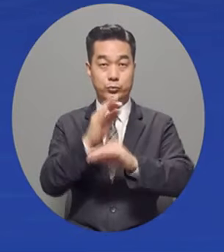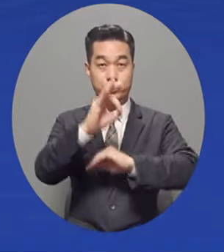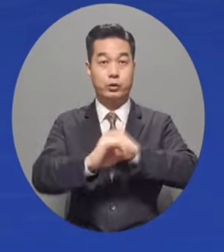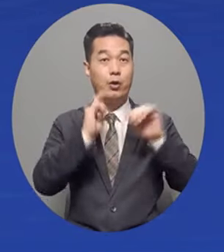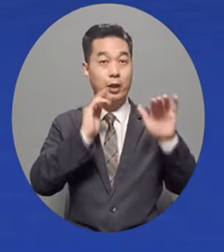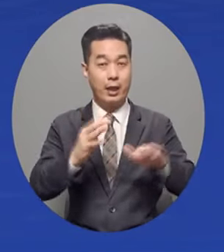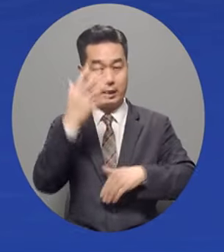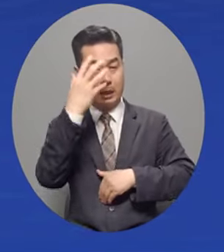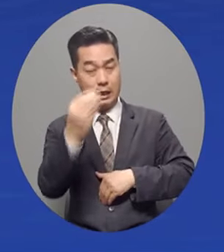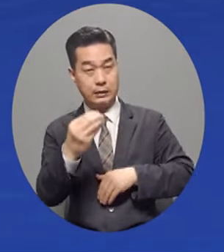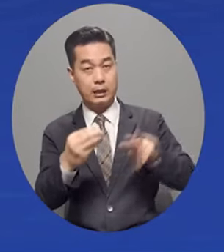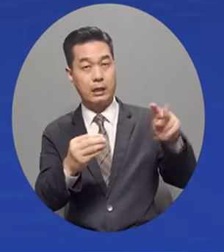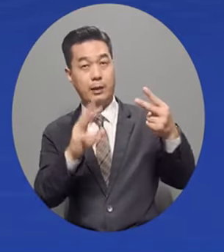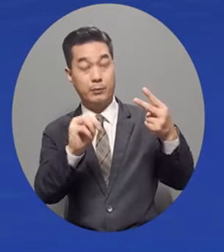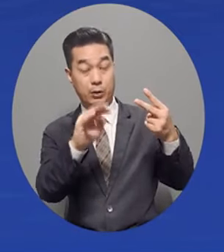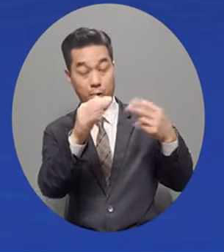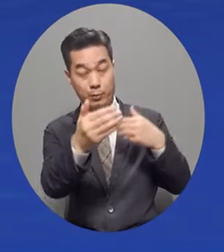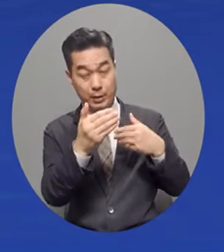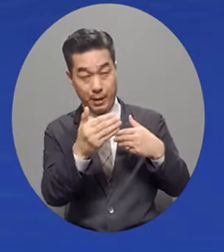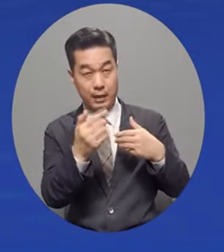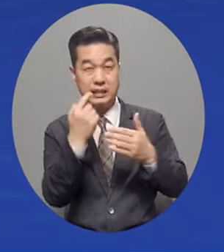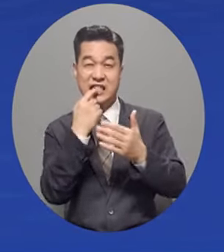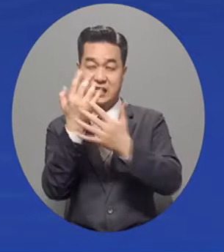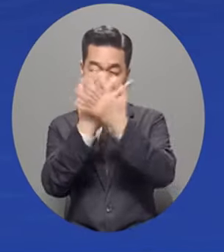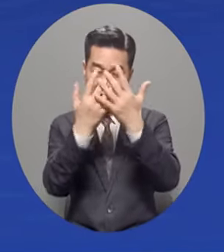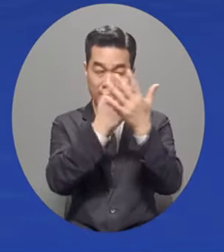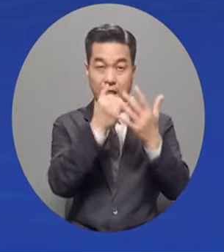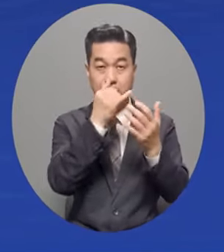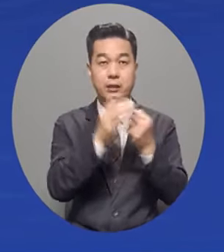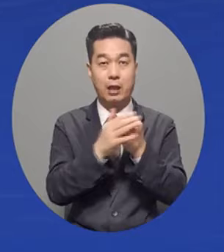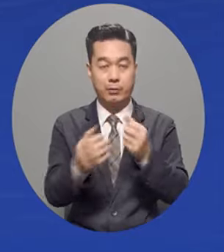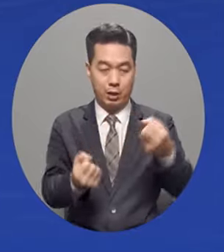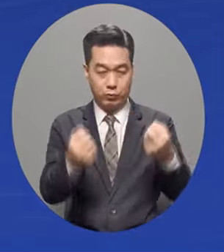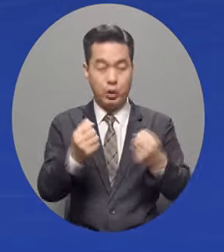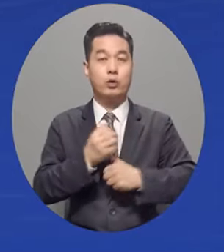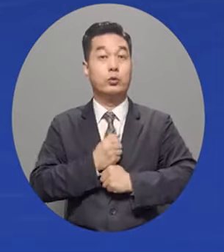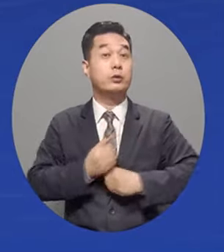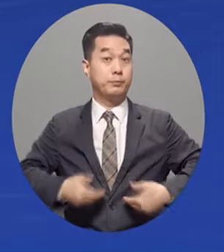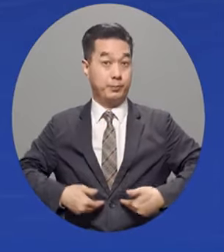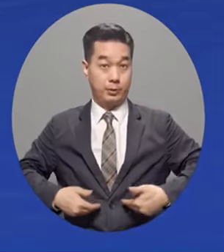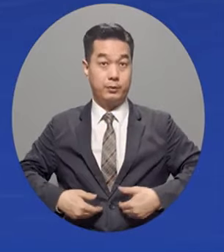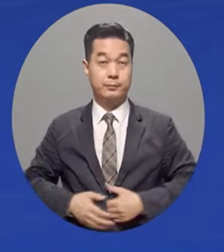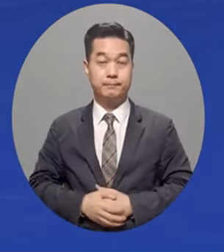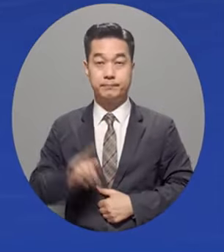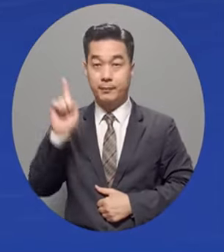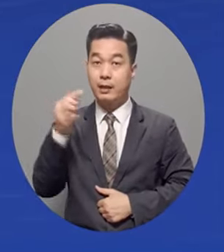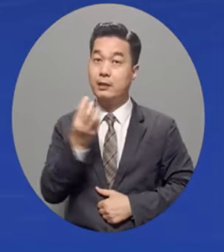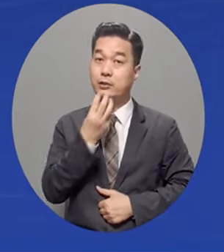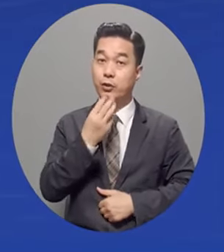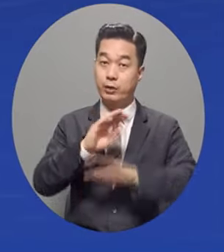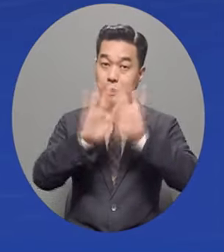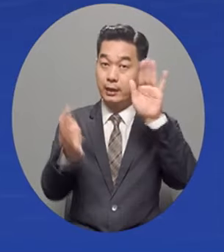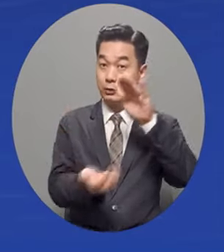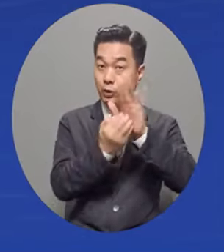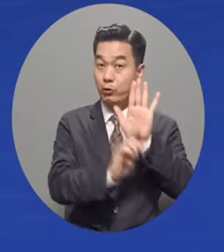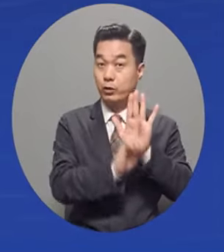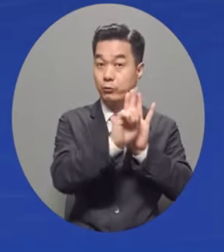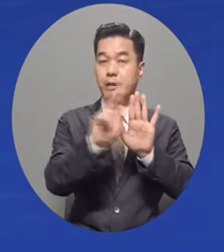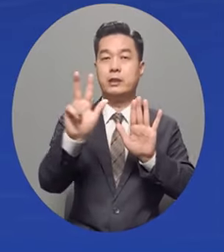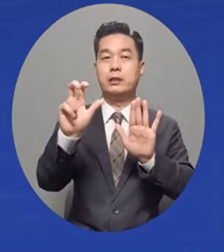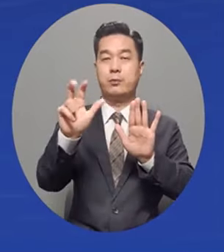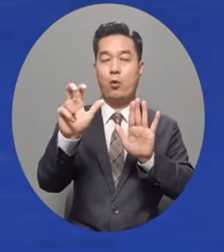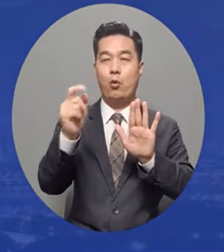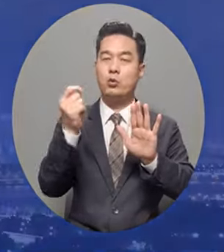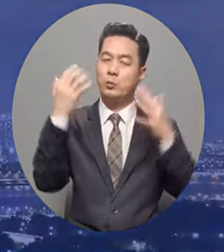200m 미만에 짙은 안개도 낄 것으로 보입니다 조심해서 이동하셔야 있습니다 내일 서울에 낮추고 기온은 25도까지 올라서